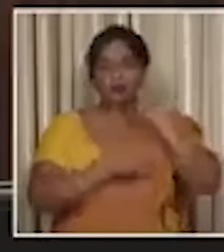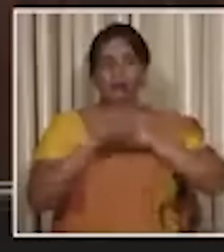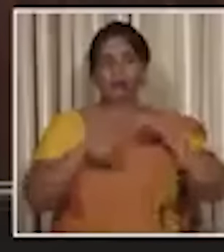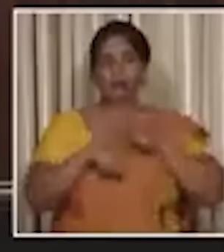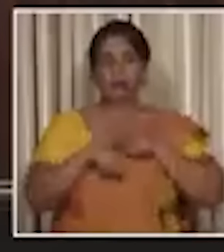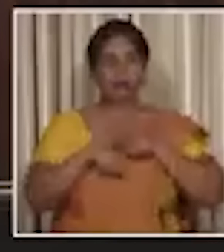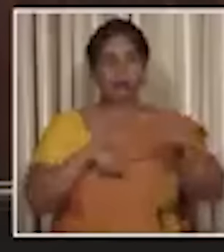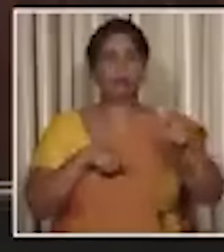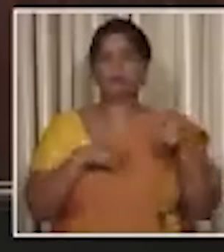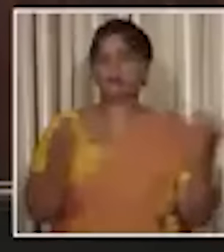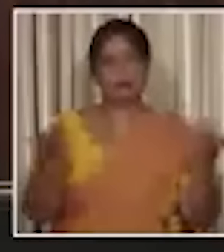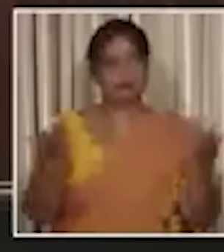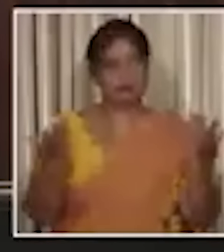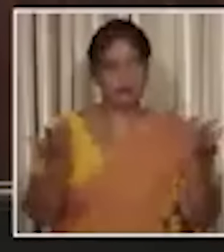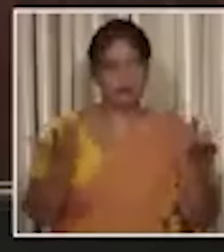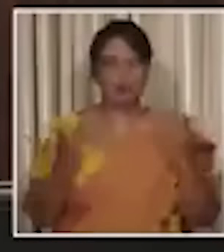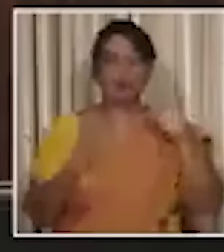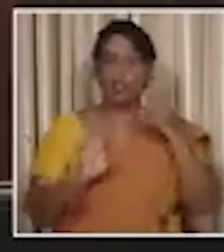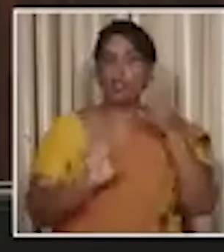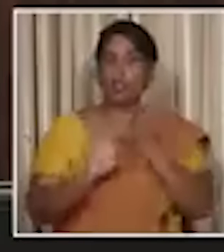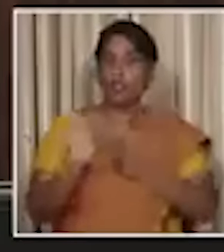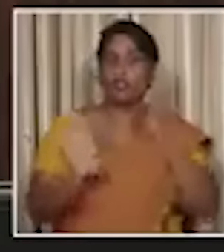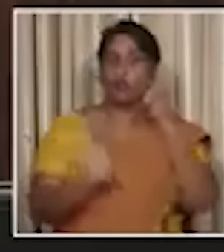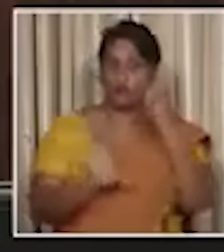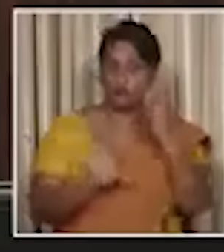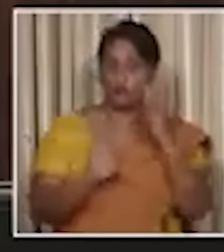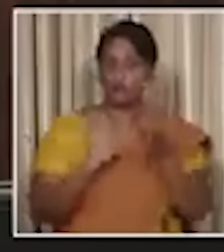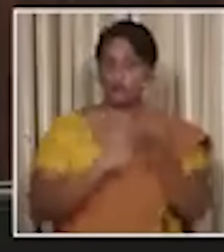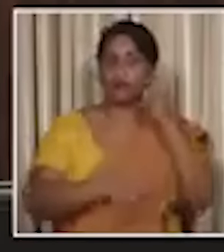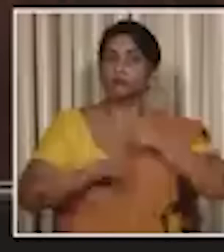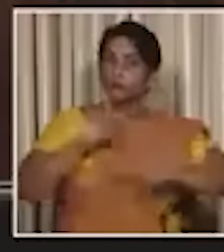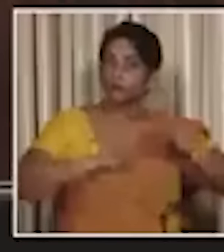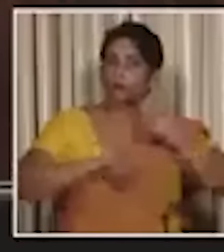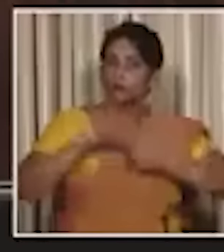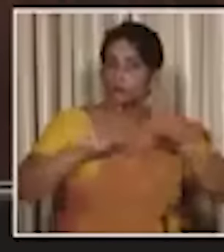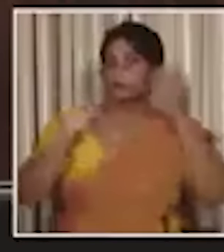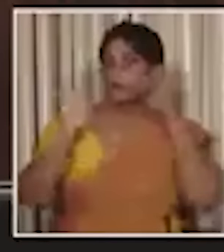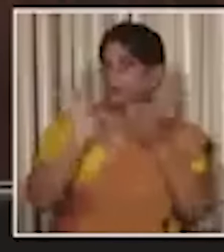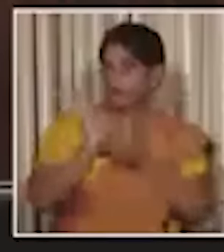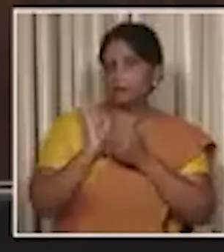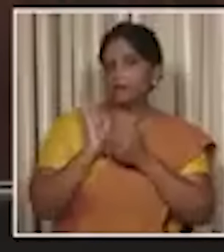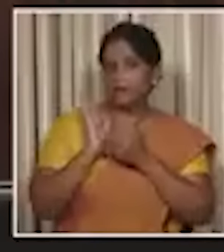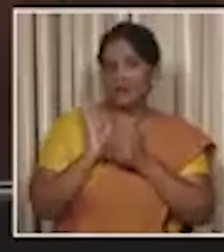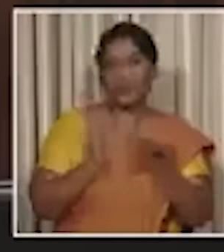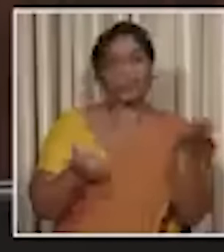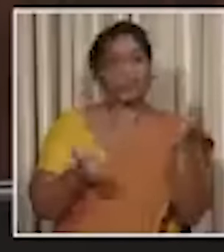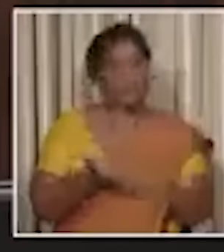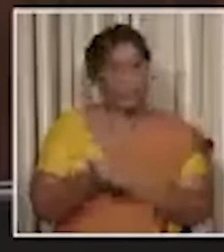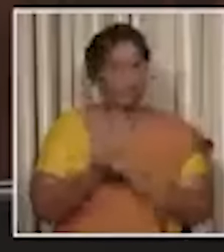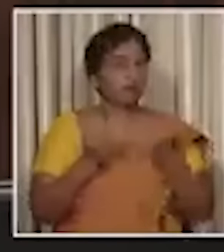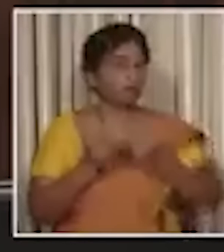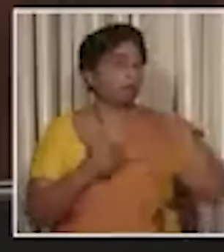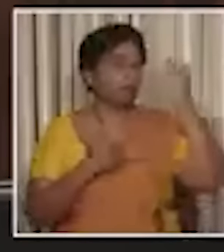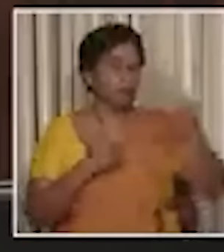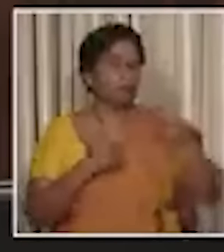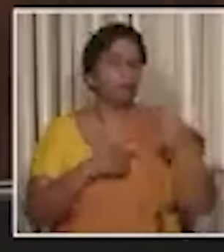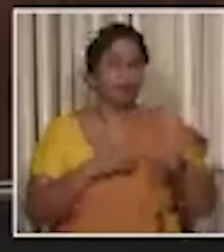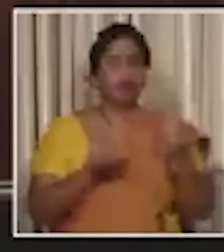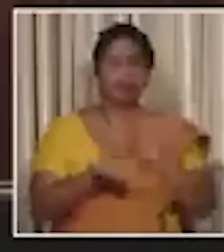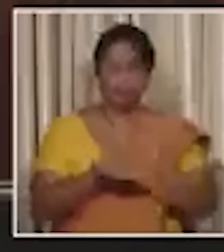கட்டுப்பாட்டு சபைகள் ஒழுங்குபடுத்தல் ஊடாக அதனை நாங்கள் வழிநடத்த வேண்டும். இன்னும் சில துறைகள் இருக்கின்றன, அந்த துறைகள் பொருளாதாரத்துக்கு மிக